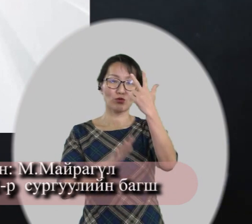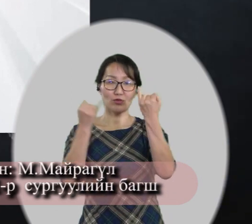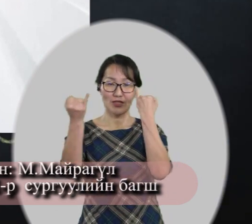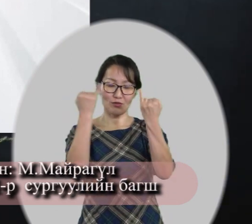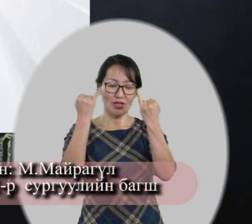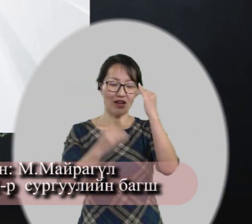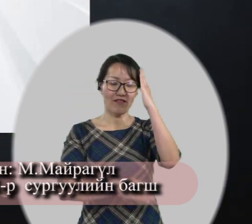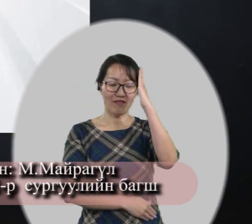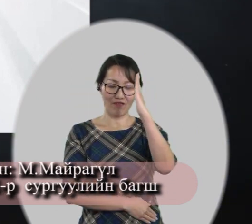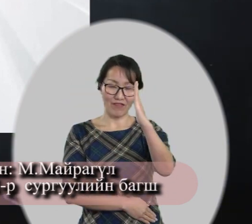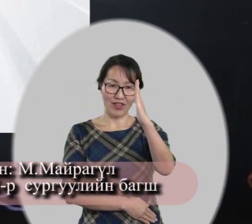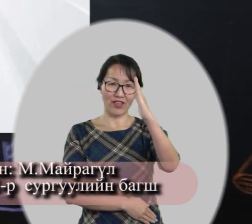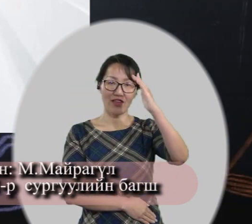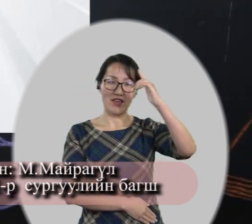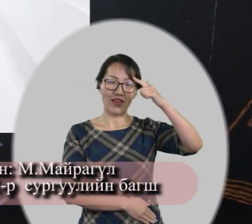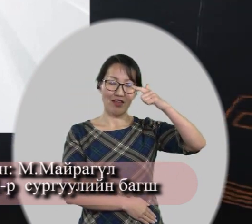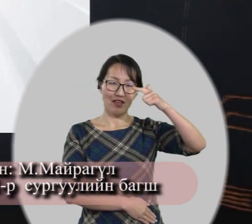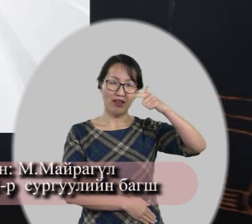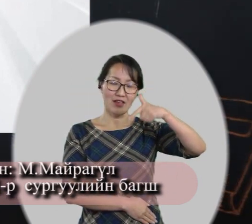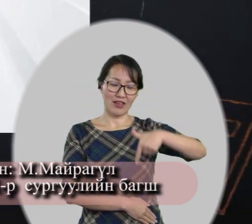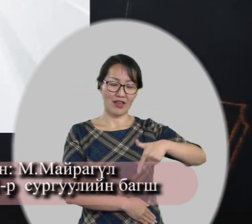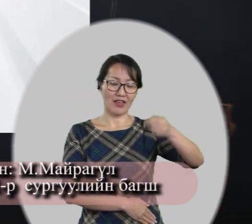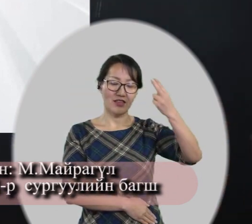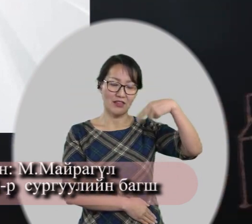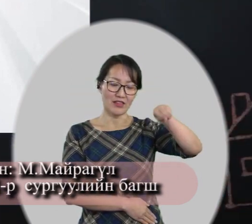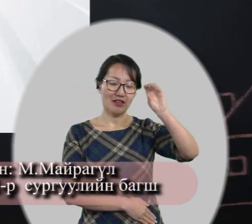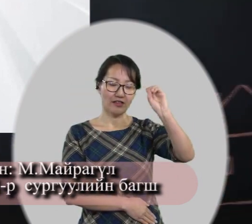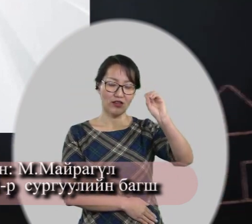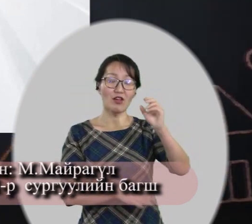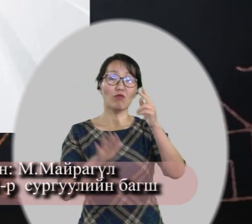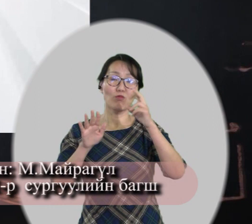366-ші тапсырманың қалғанын аяқтау, 367-ші есеп.